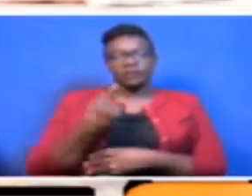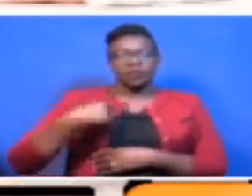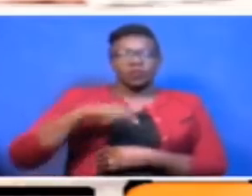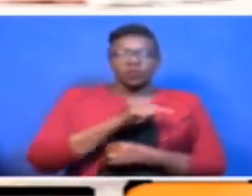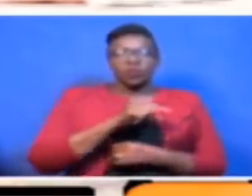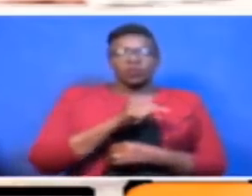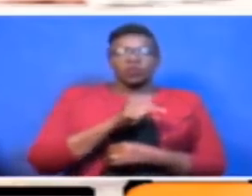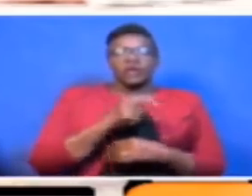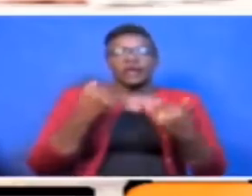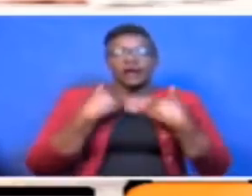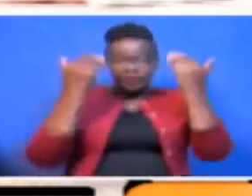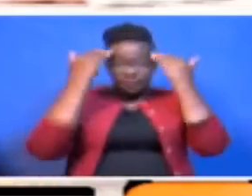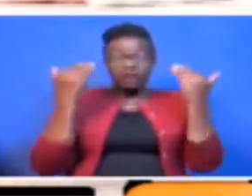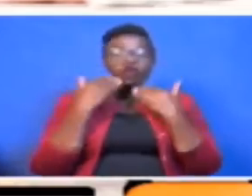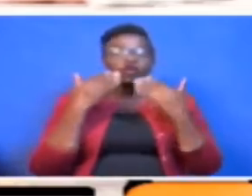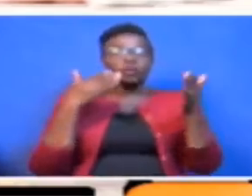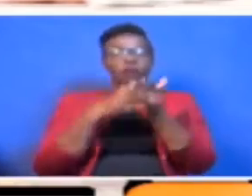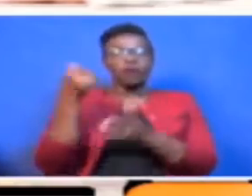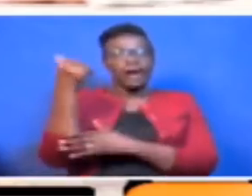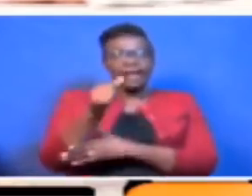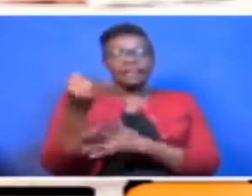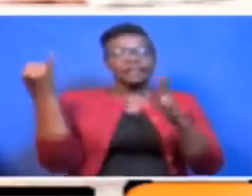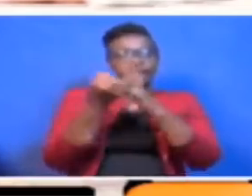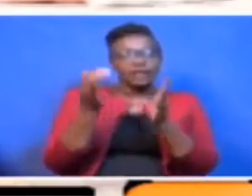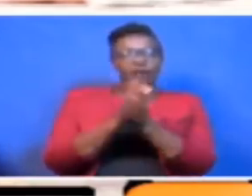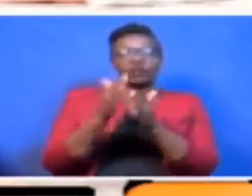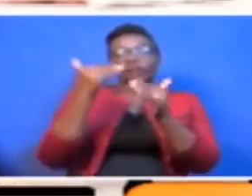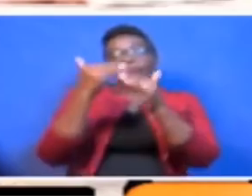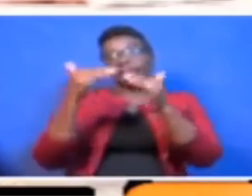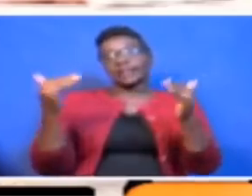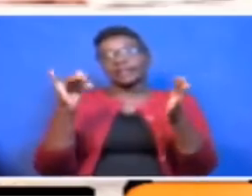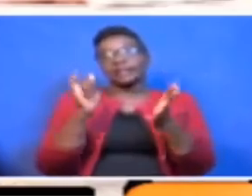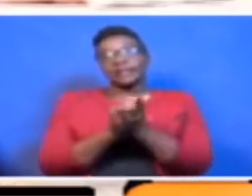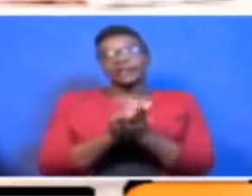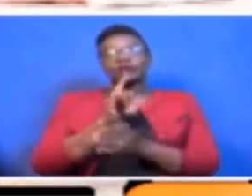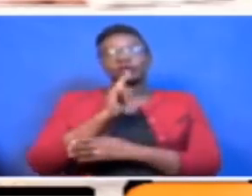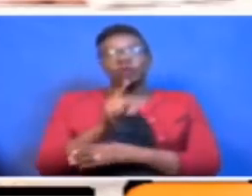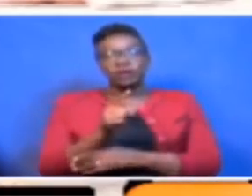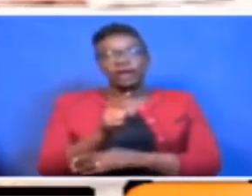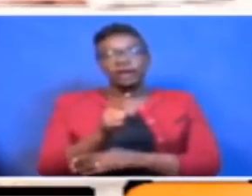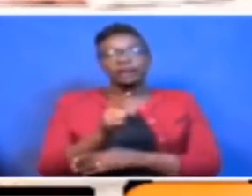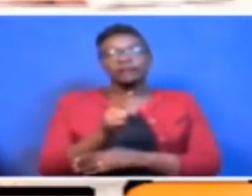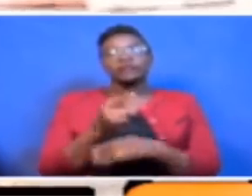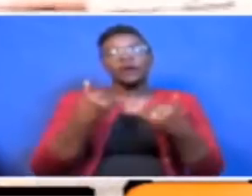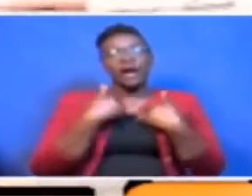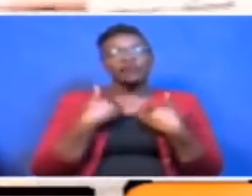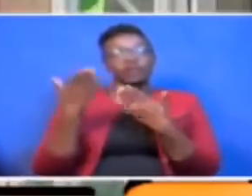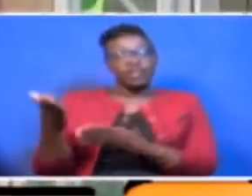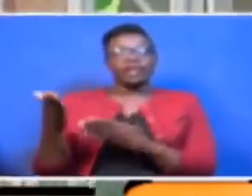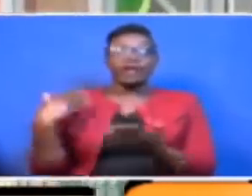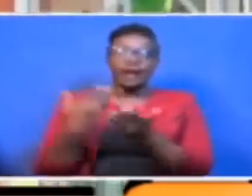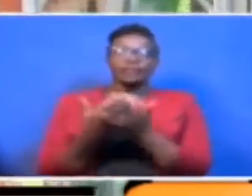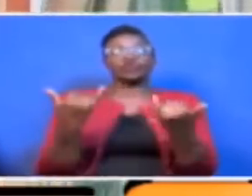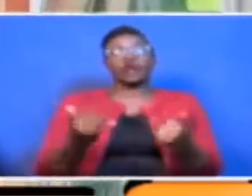restraining orders of any interference with the building. That restraining orders is in situ, is still there until now.